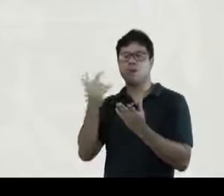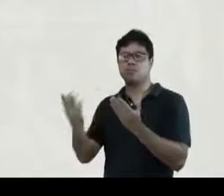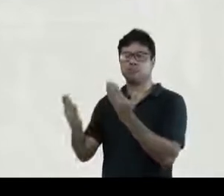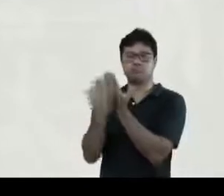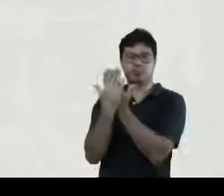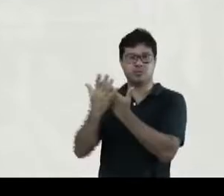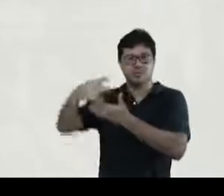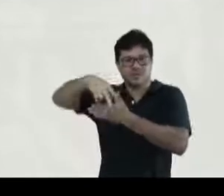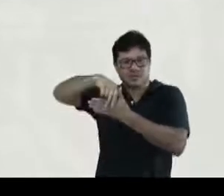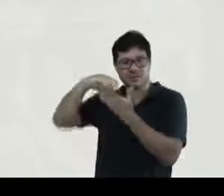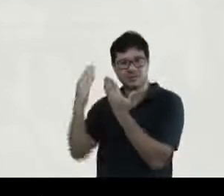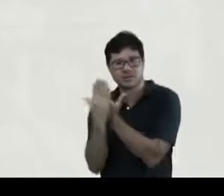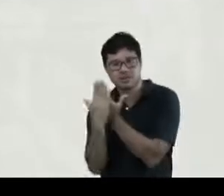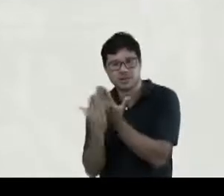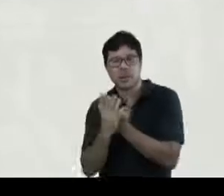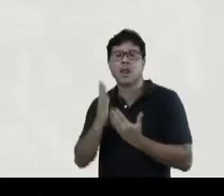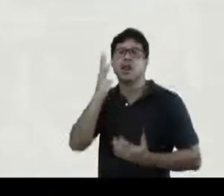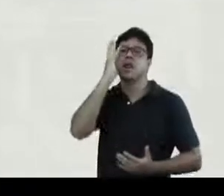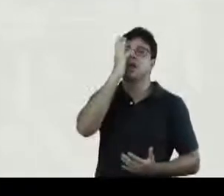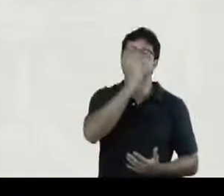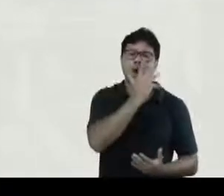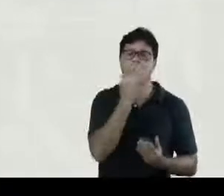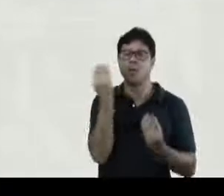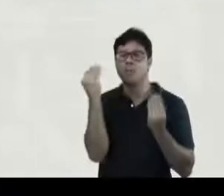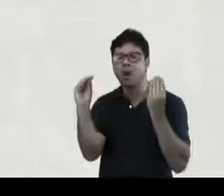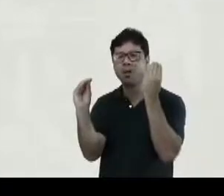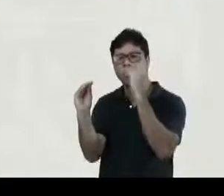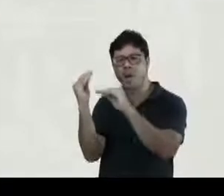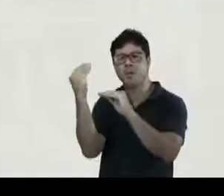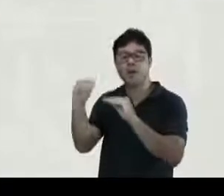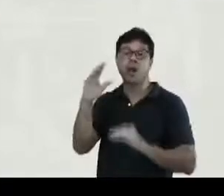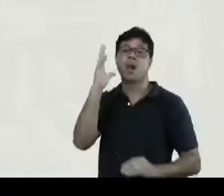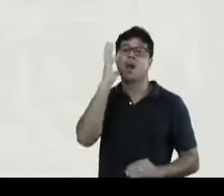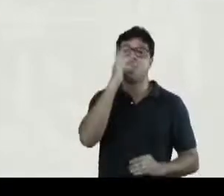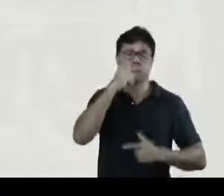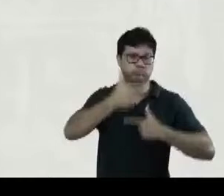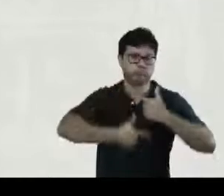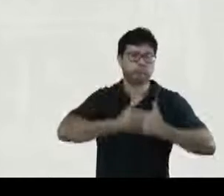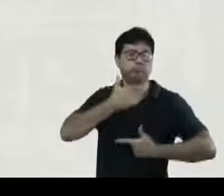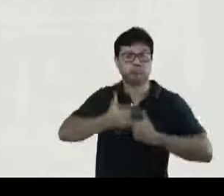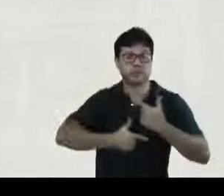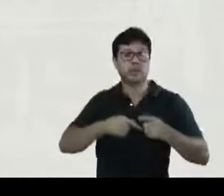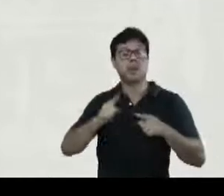wird am besten und effizientesten in gemeinsamen,